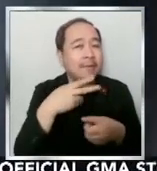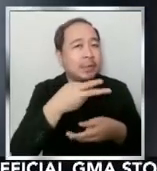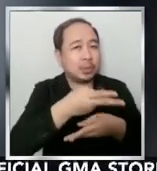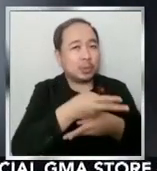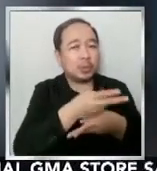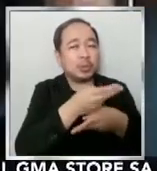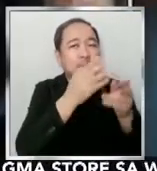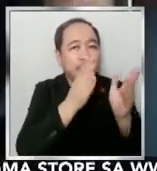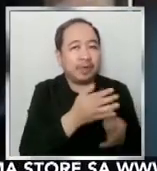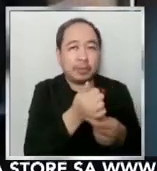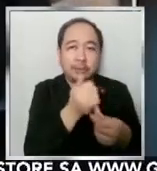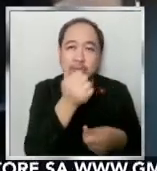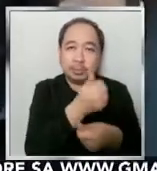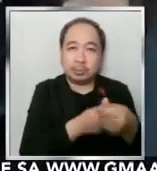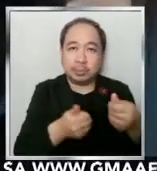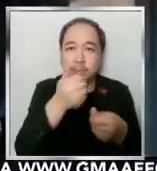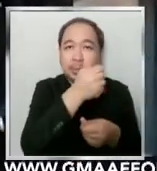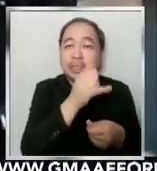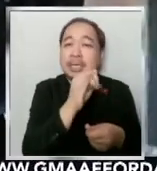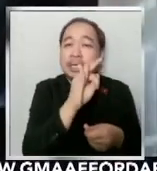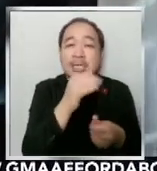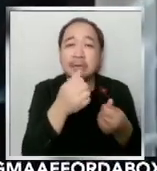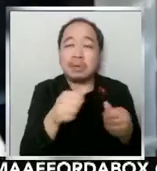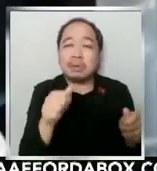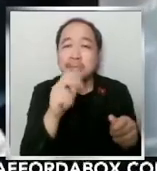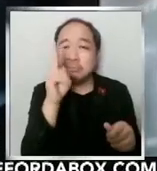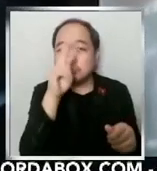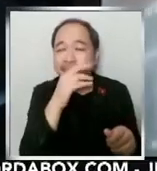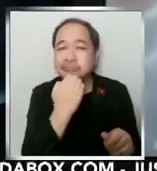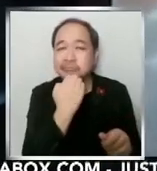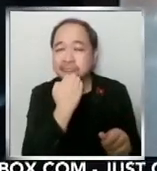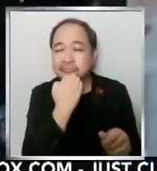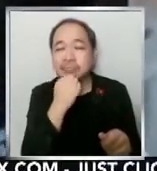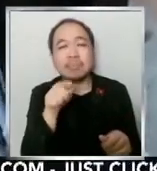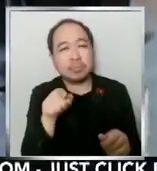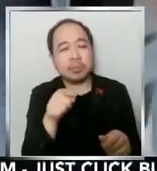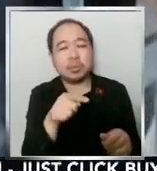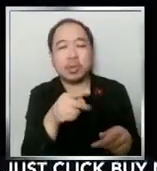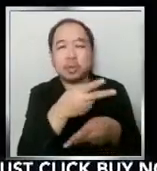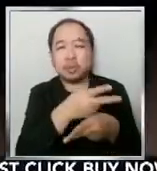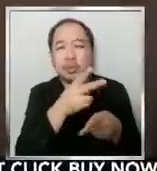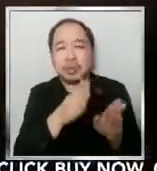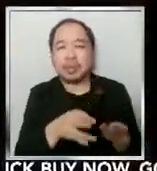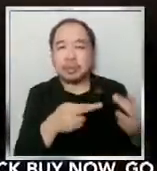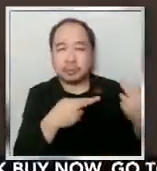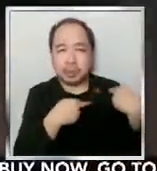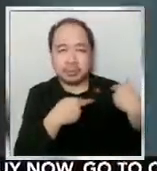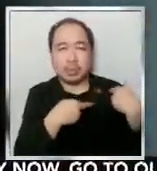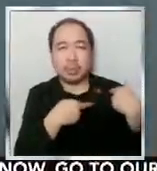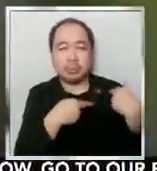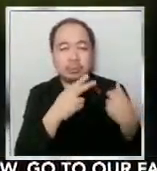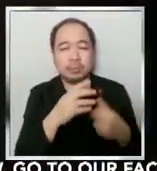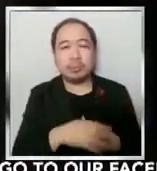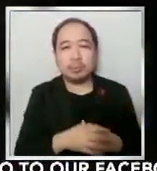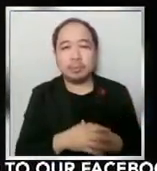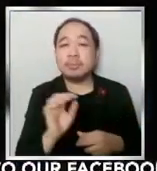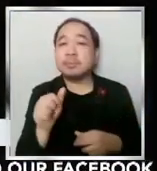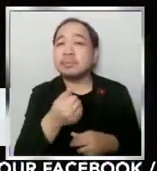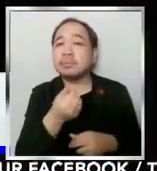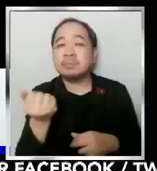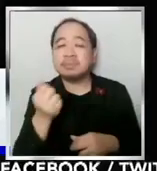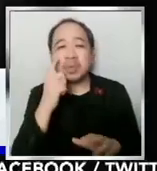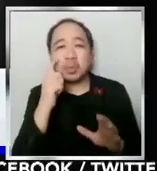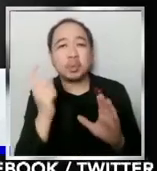dapat kung mayroong mga mali na makikita, supervisors will also correct it immediately. Isa pang puna ng fans ng